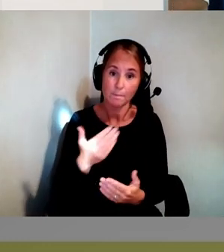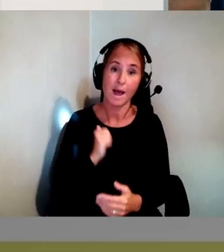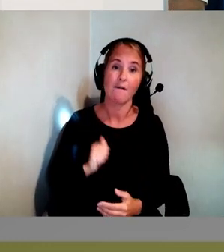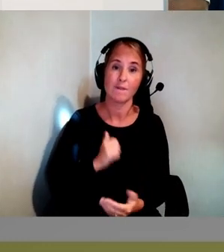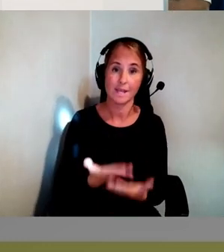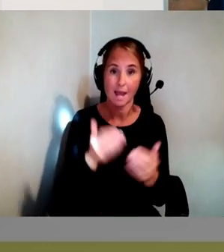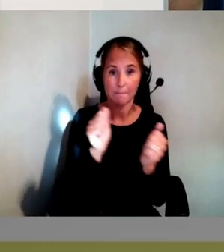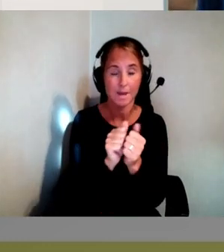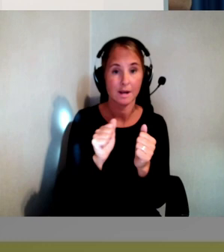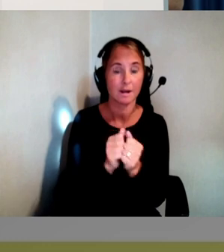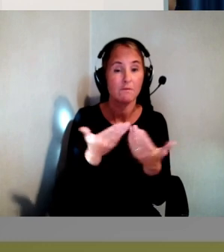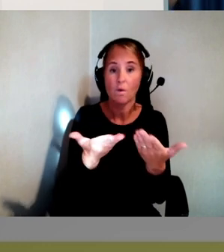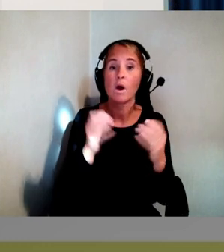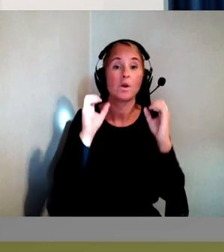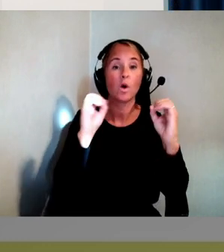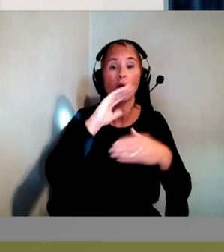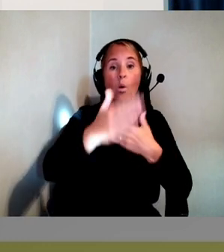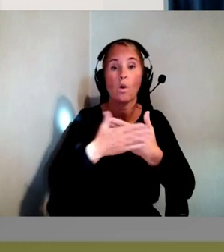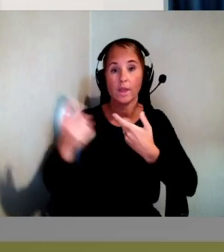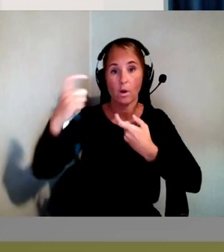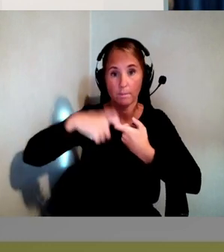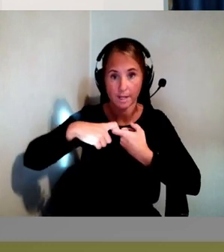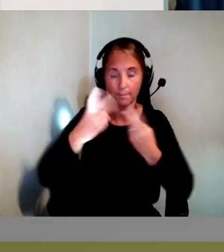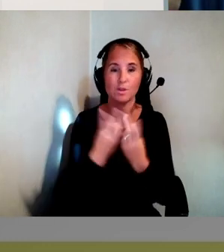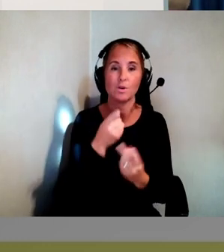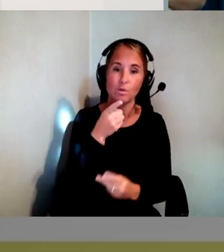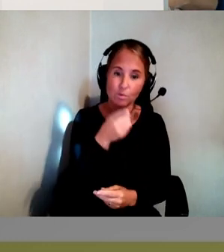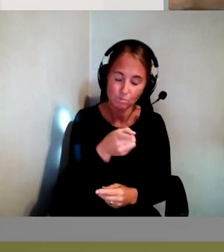alls så du trycker på